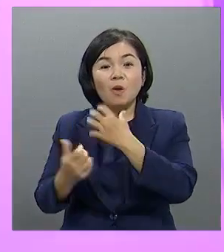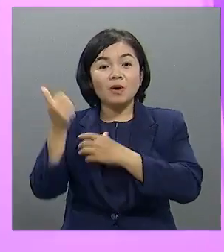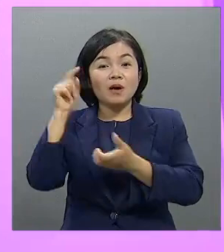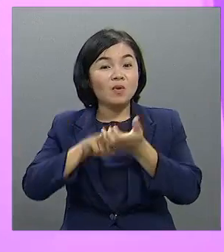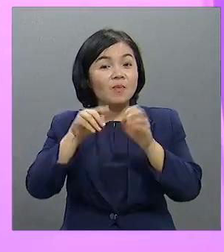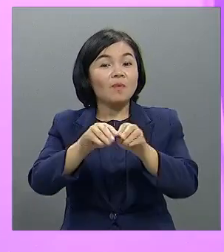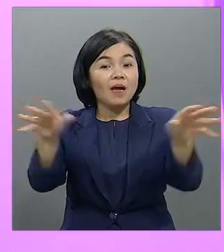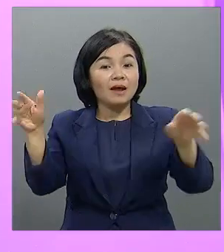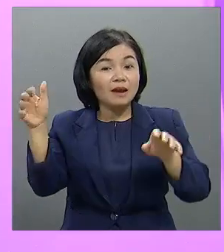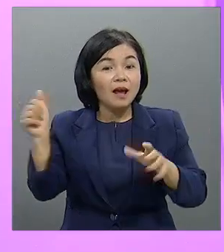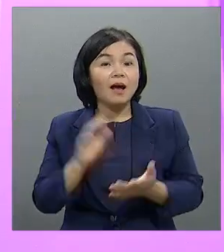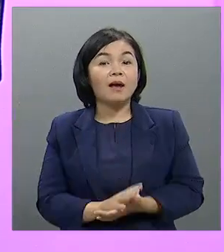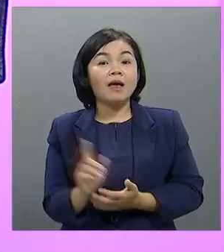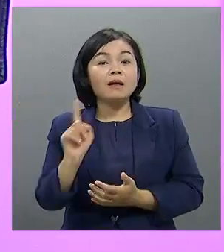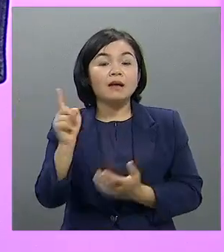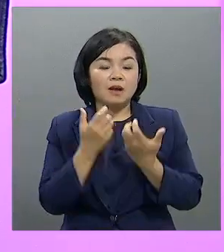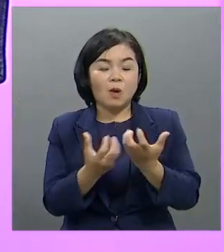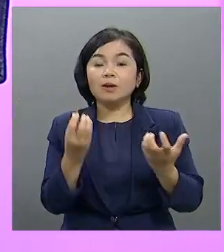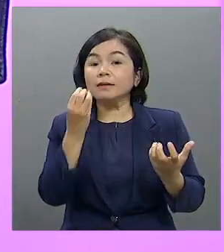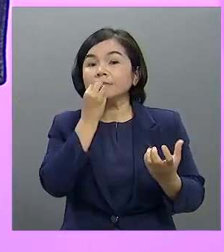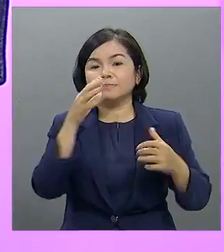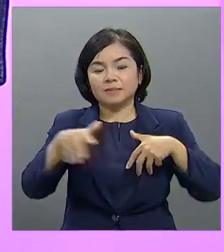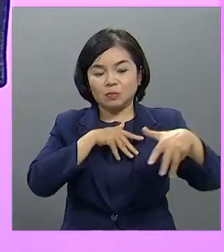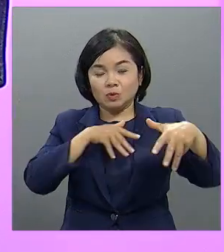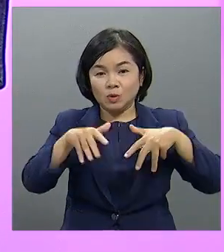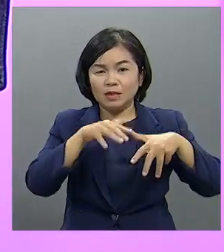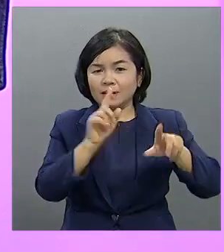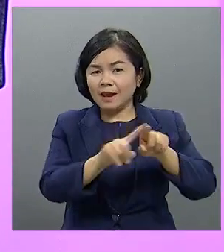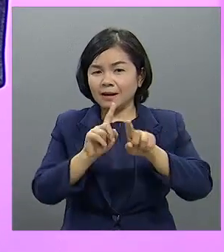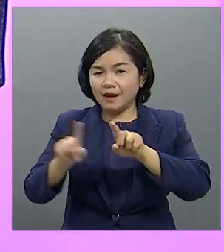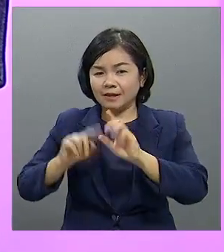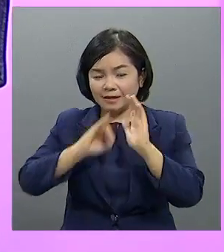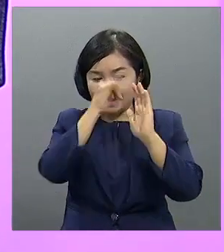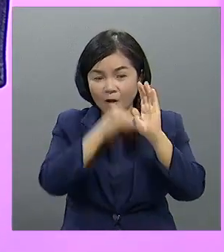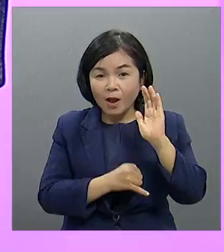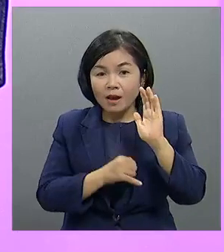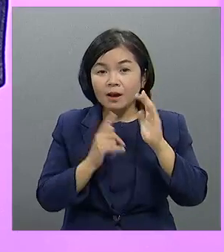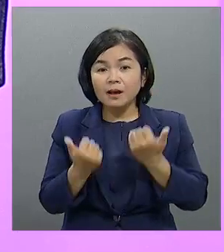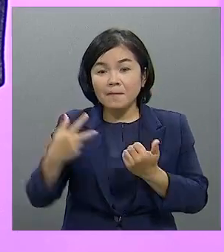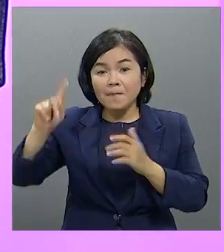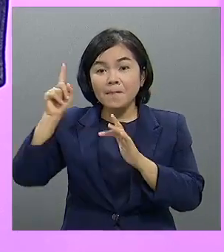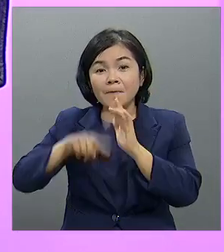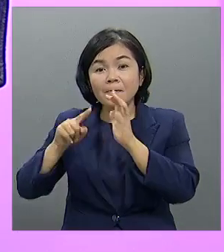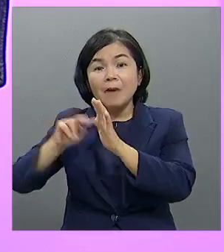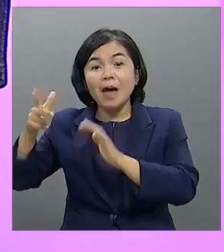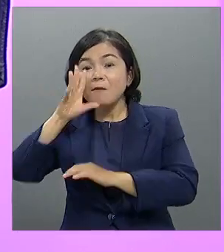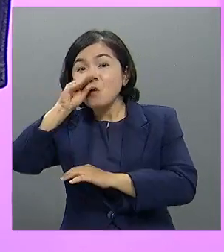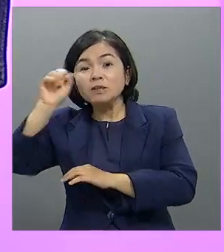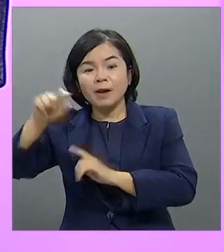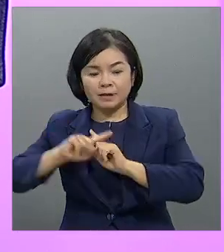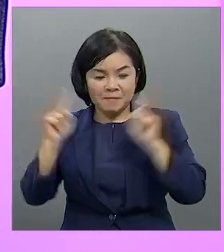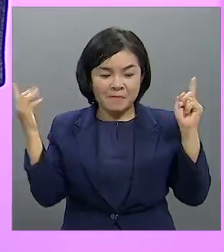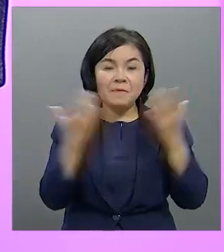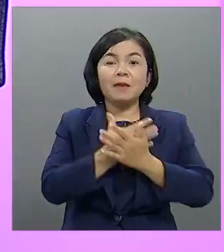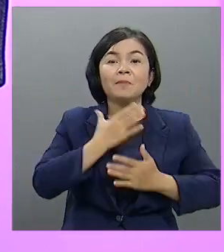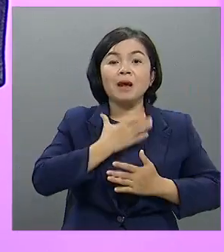ด้วยของกินท้องถิ่นค่ะคุณผู้ชมคะจริงๆเนี่ยจะต้องเป็นน้องปร่างเข้านะแต่อันนี้เป็นยุ้ยเข้าพาไปดูขนมท้องถิ่นของช